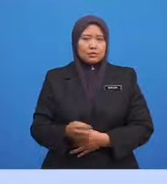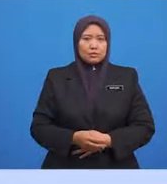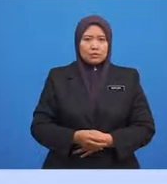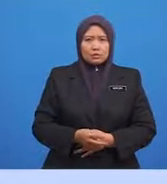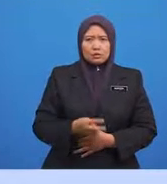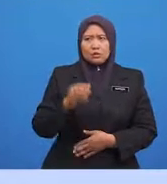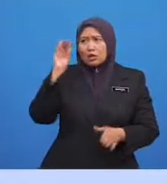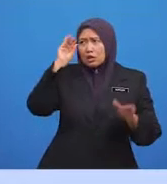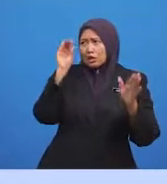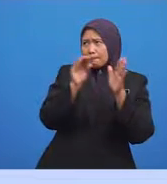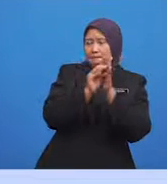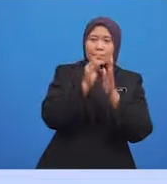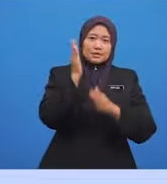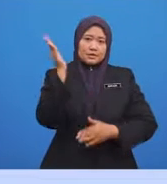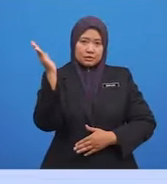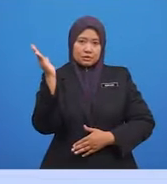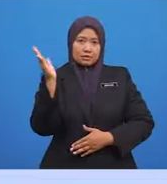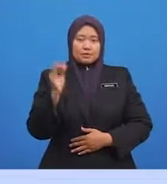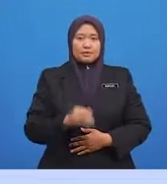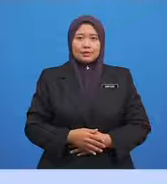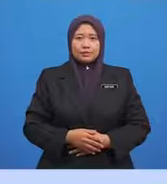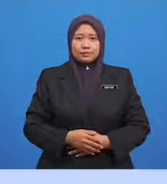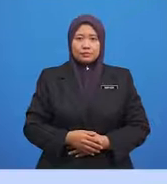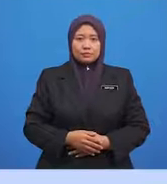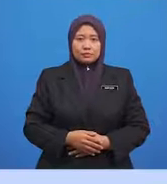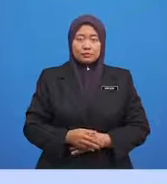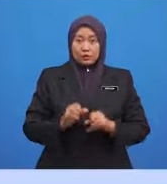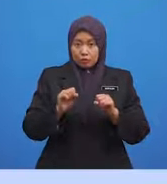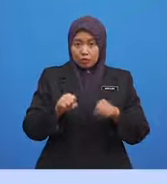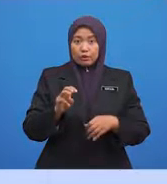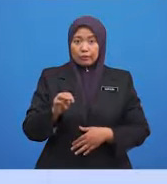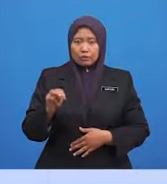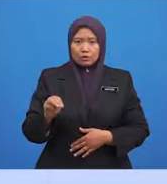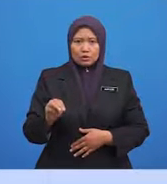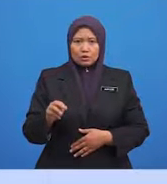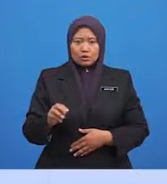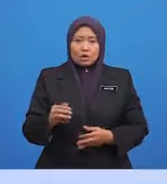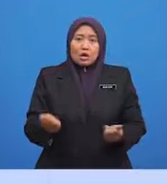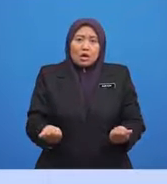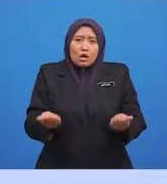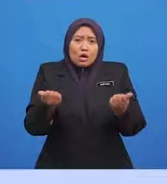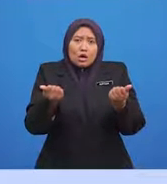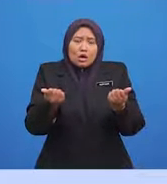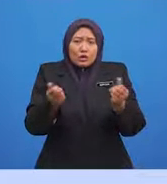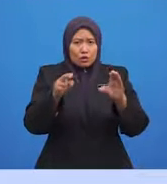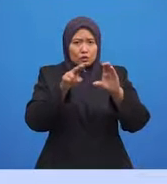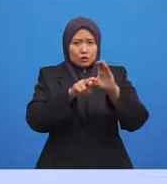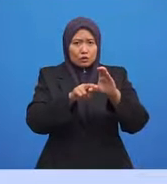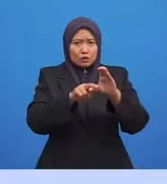sebelah, boleh cikgu tanya, bolehkah murid-murid mengangkat kerusi yang terdapat dalam